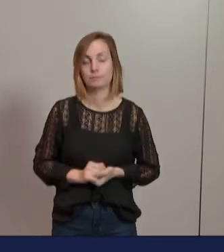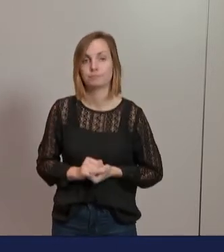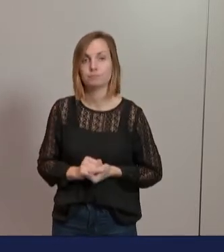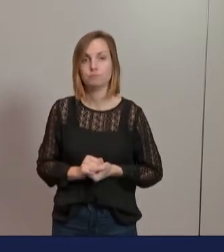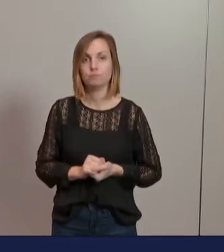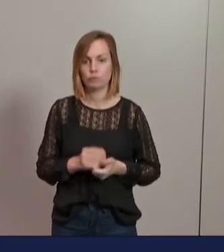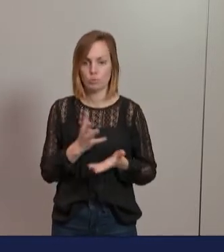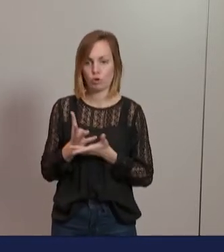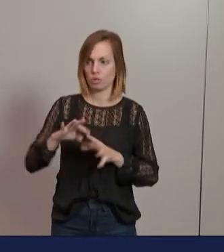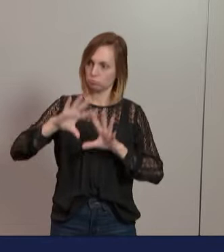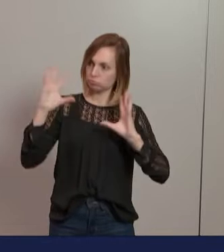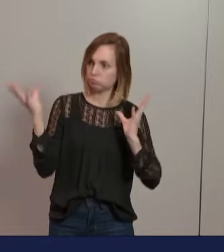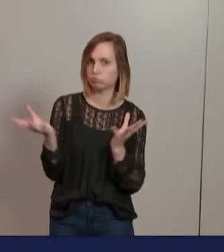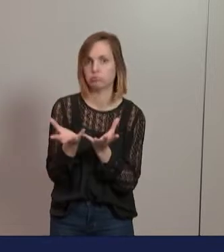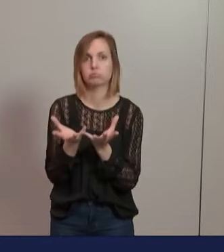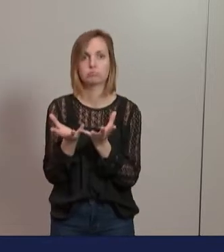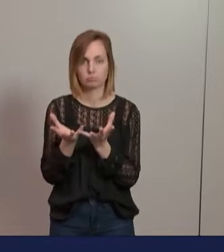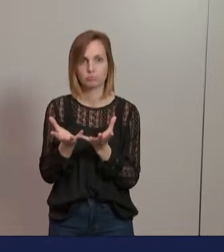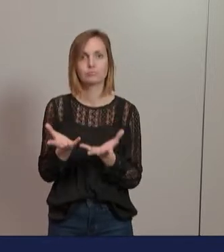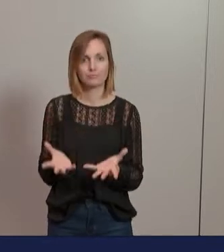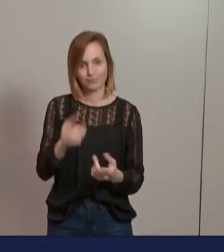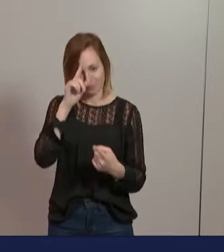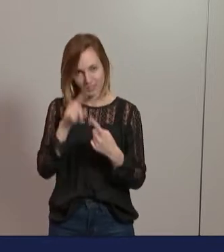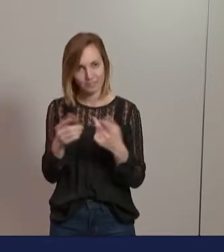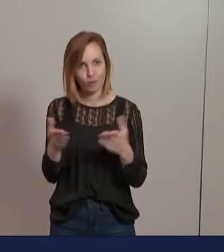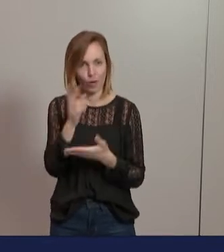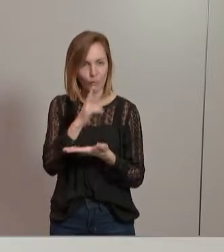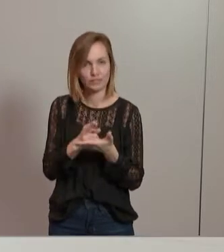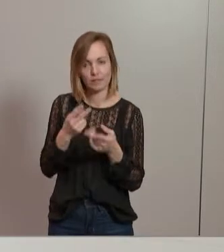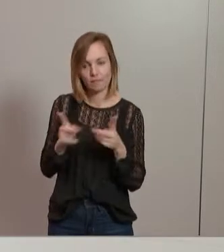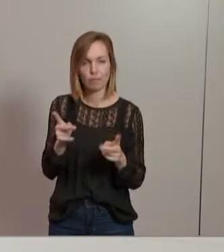L'ensemble de ces projets contribueront à bien grandir et vivre ensemble à Rezé.